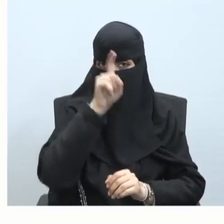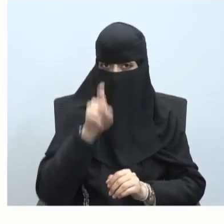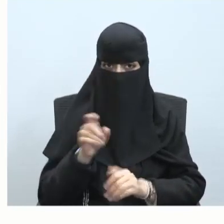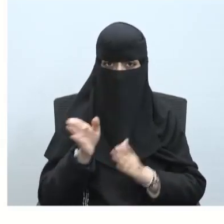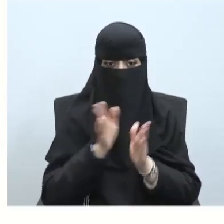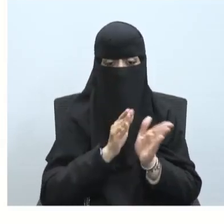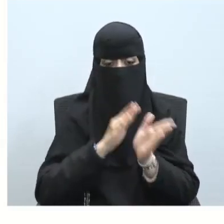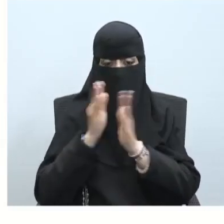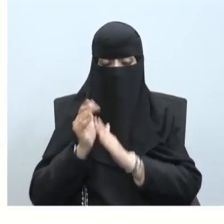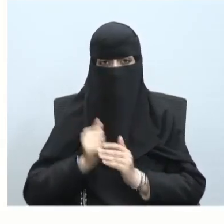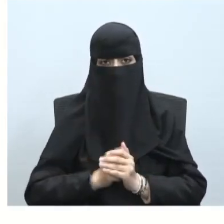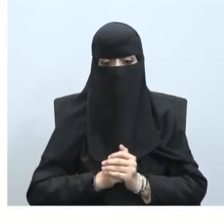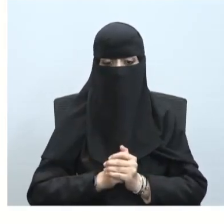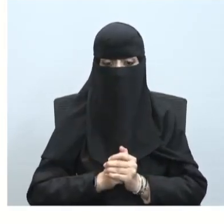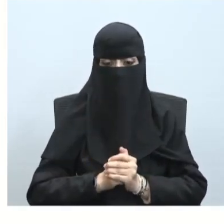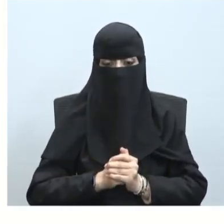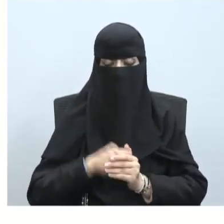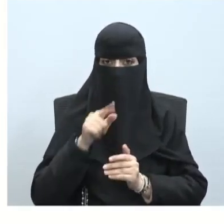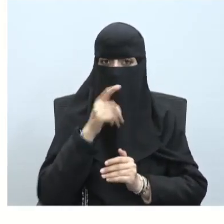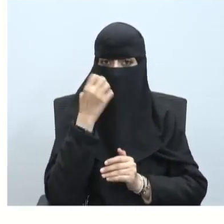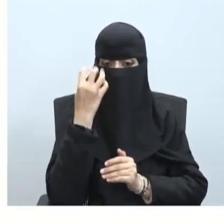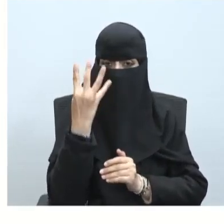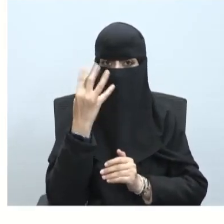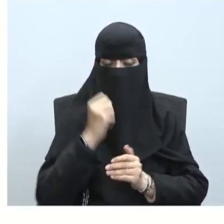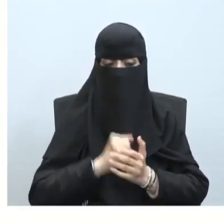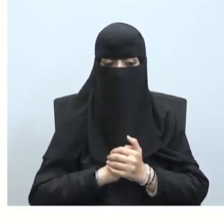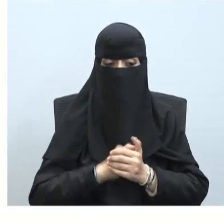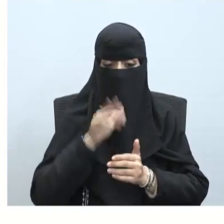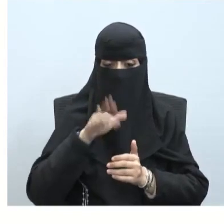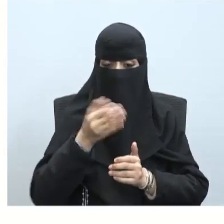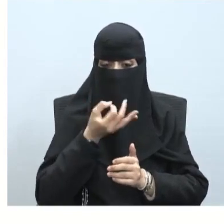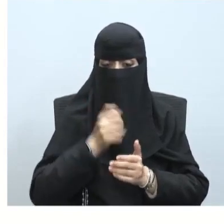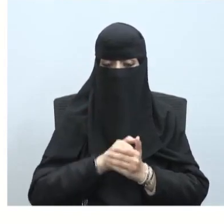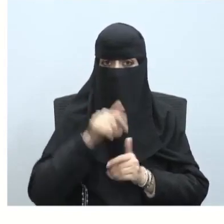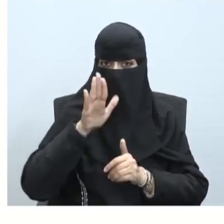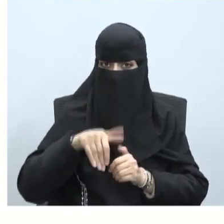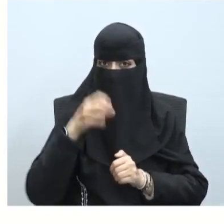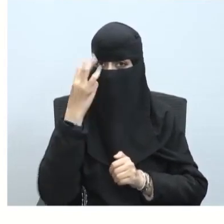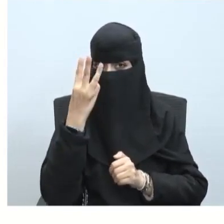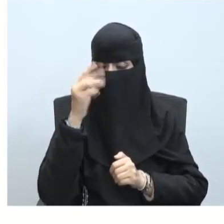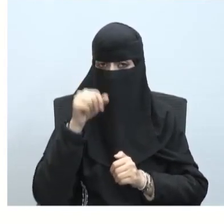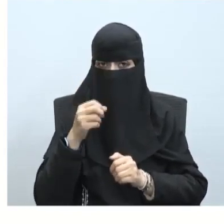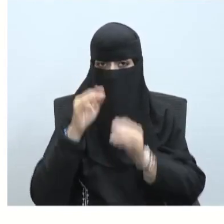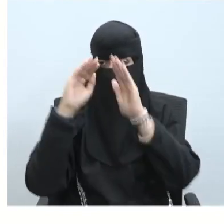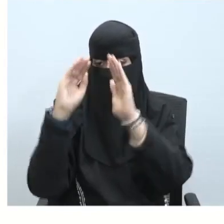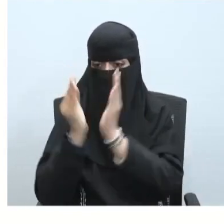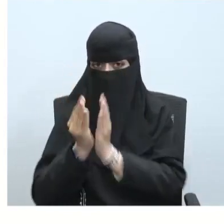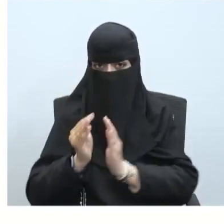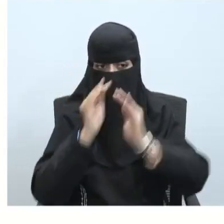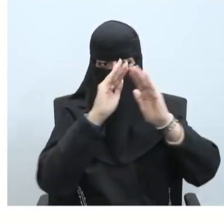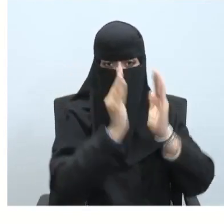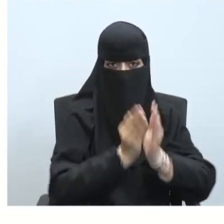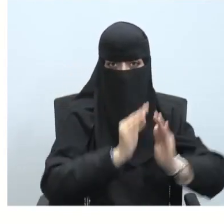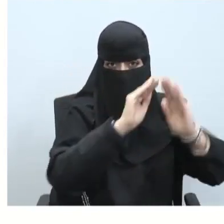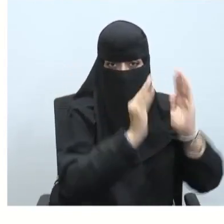هذا السؤال ومنه ننتقل الى السؤال التالي هنا يقول يوجد ثلاث مزهريات في